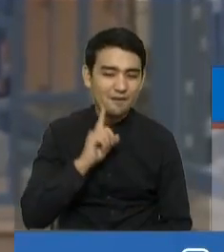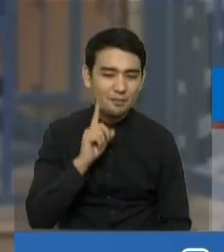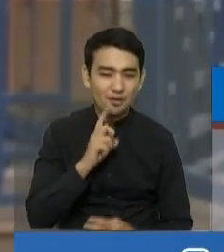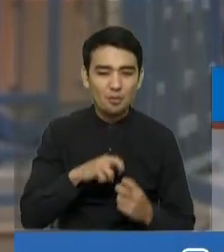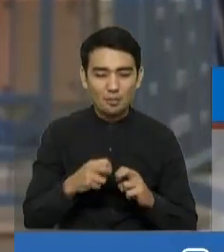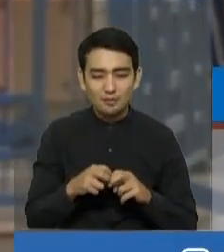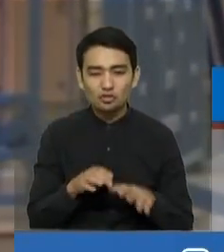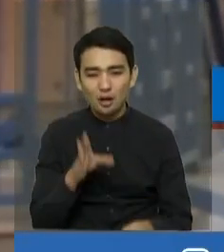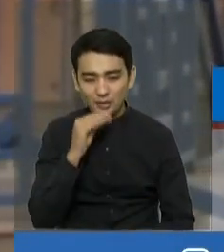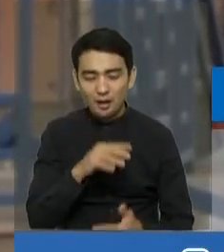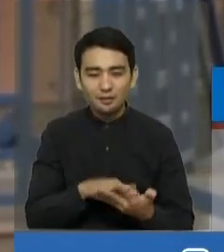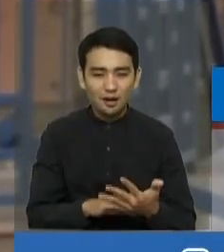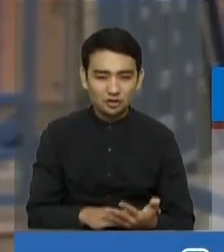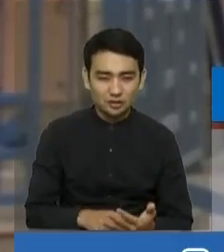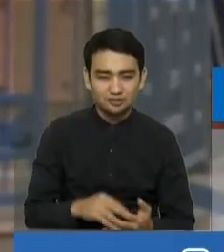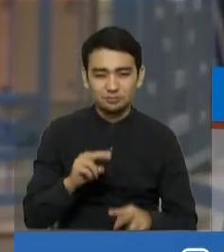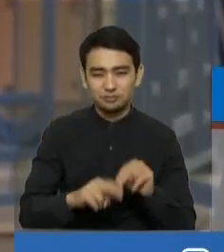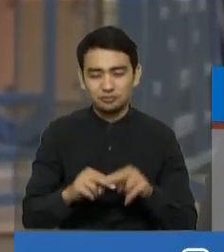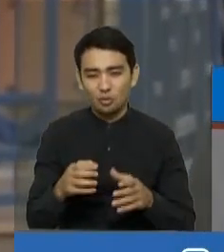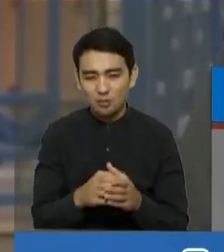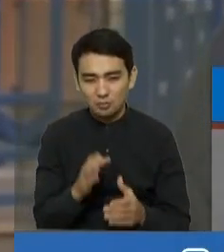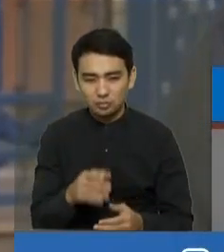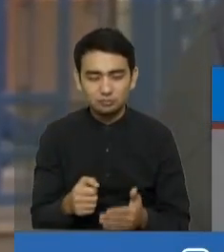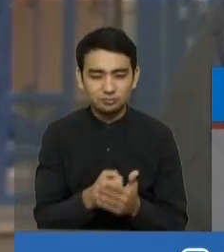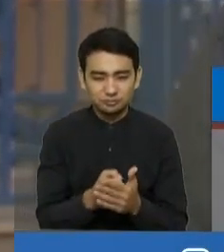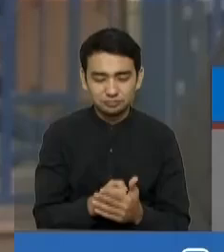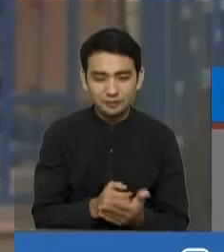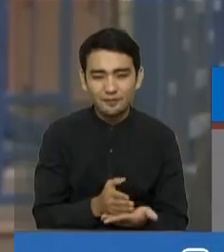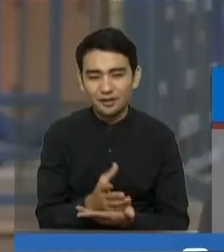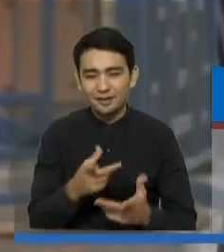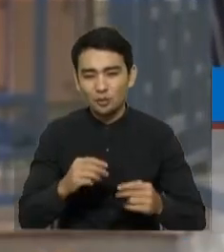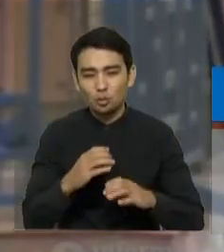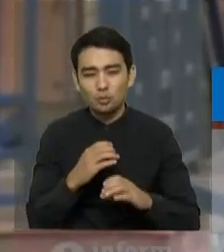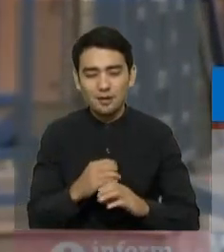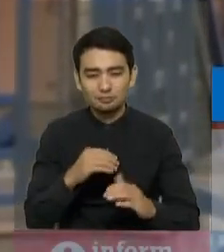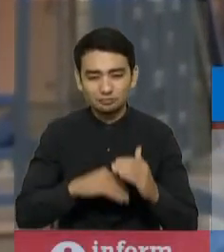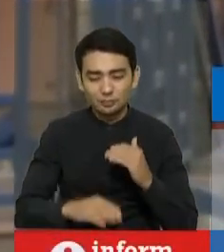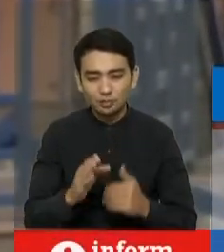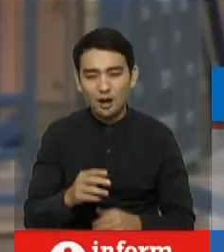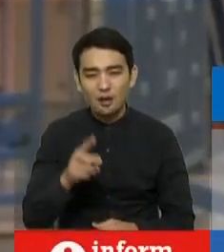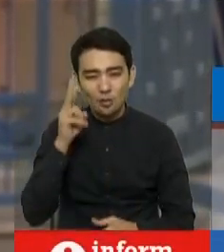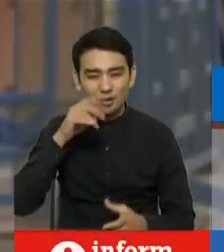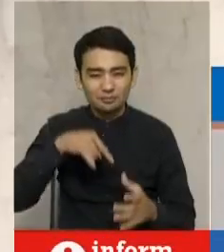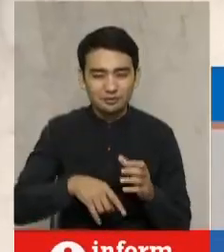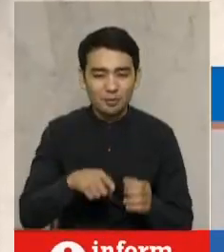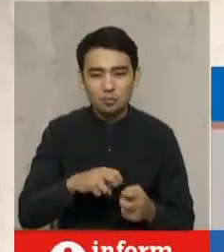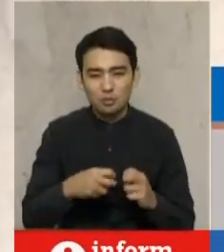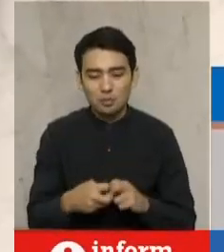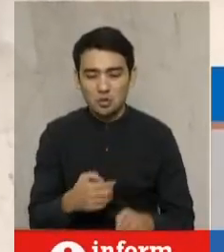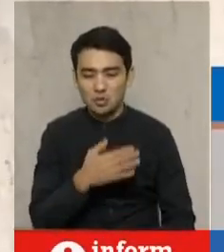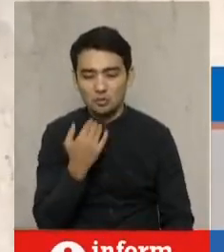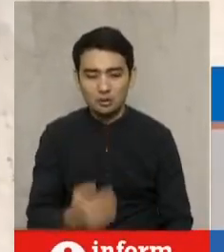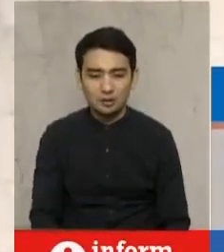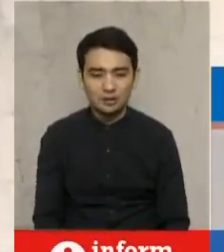проблемы. Дальше будем разговаривать с застройщиками и искать выходы, где расположить трубу. А касательно канализации, здесь проблемы нет. При этом